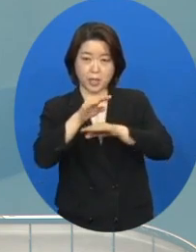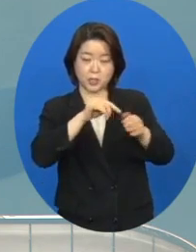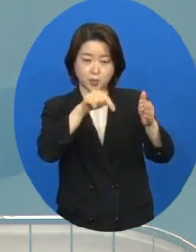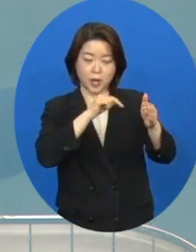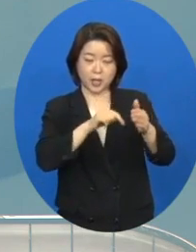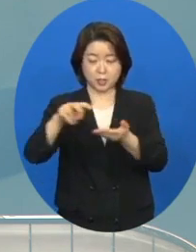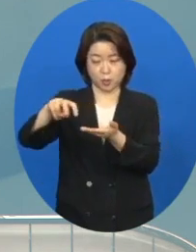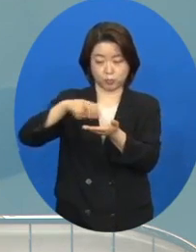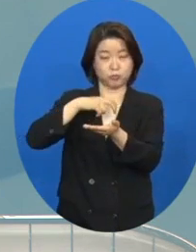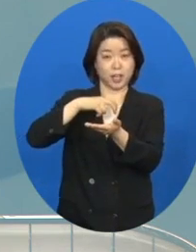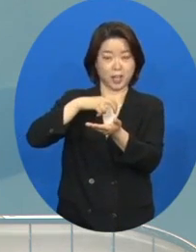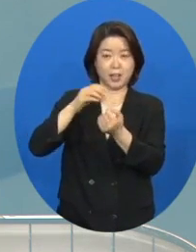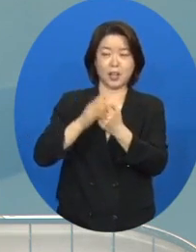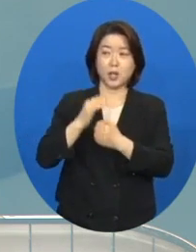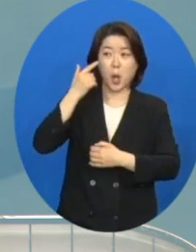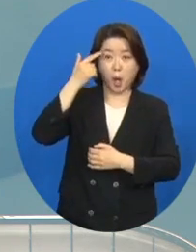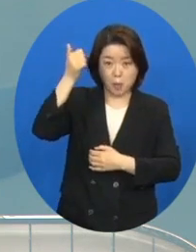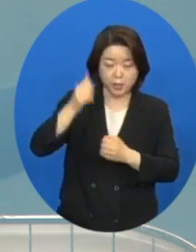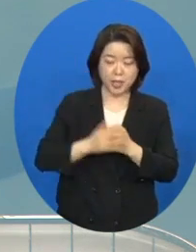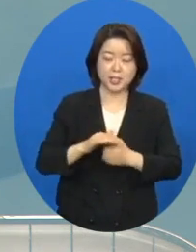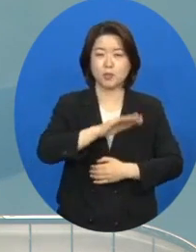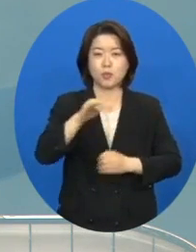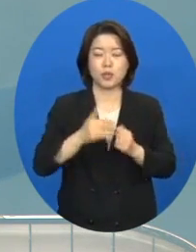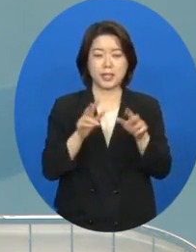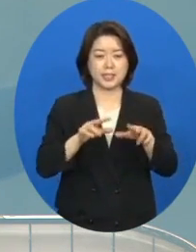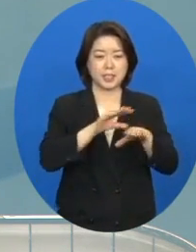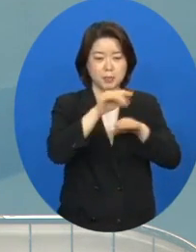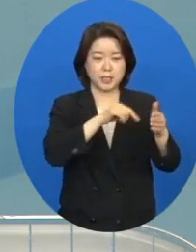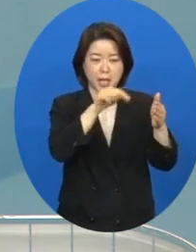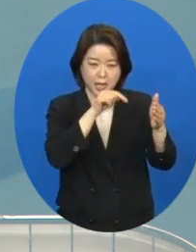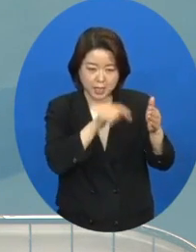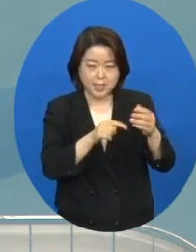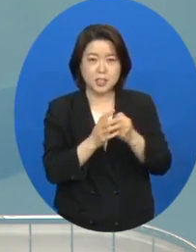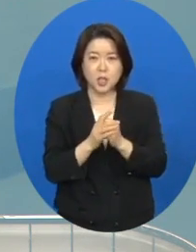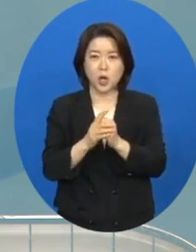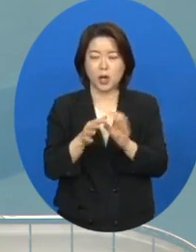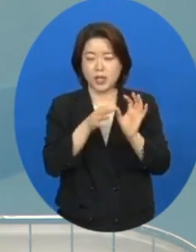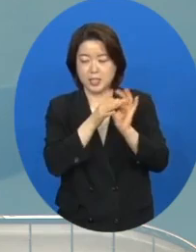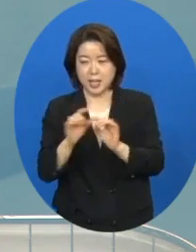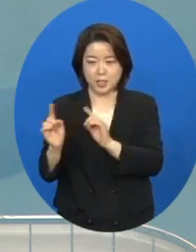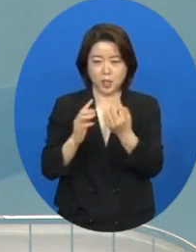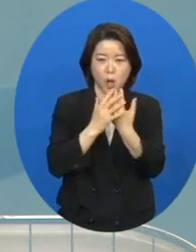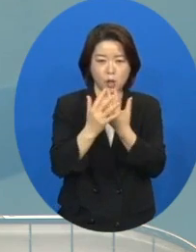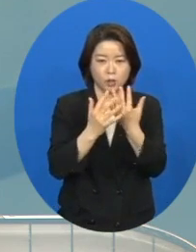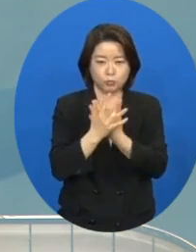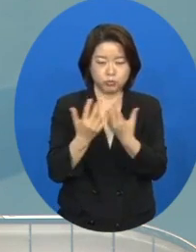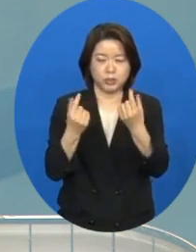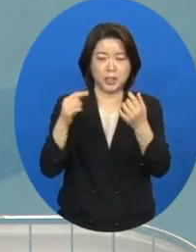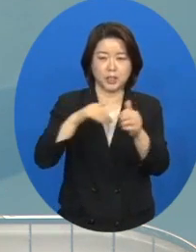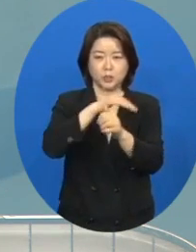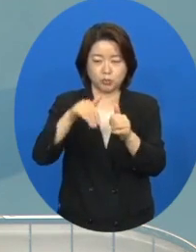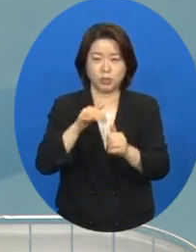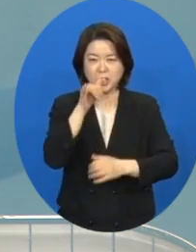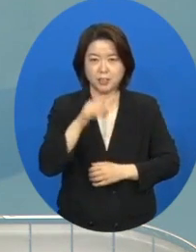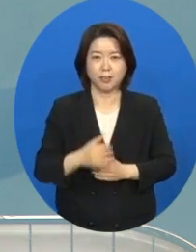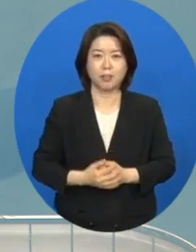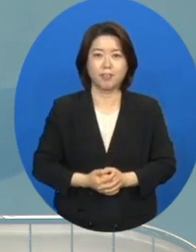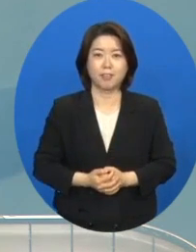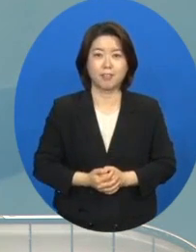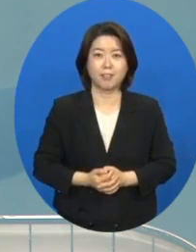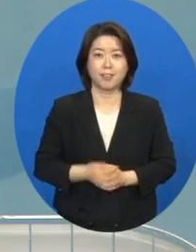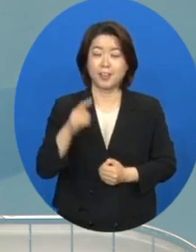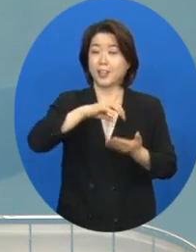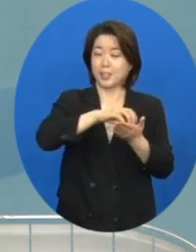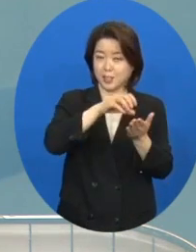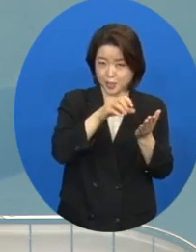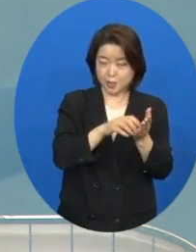문자를 보내셨더라고요. 목사님, 우리가 지금 차 안에서 계속 부흥회를 하고 있습니다.